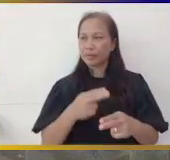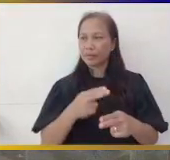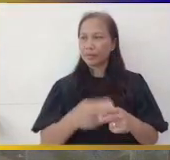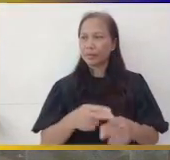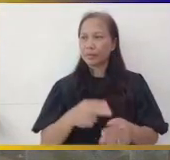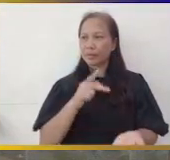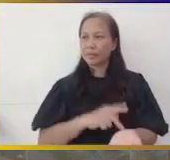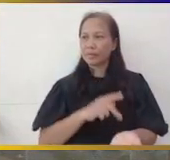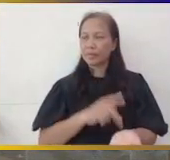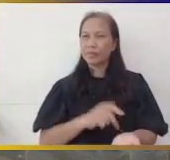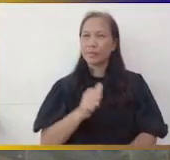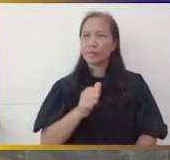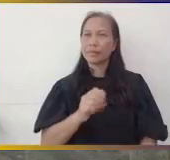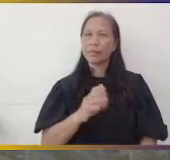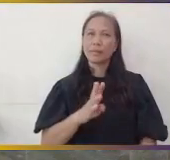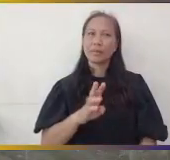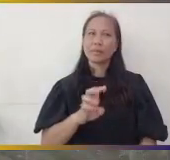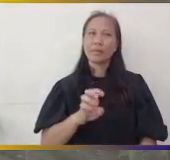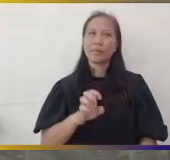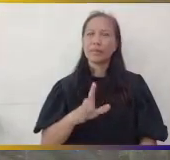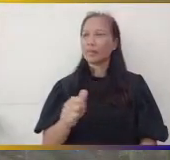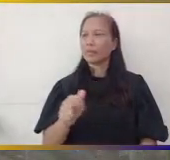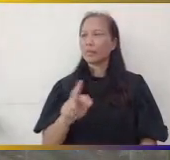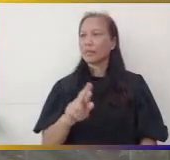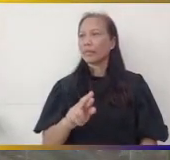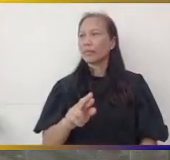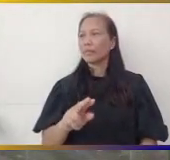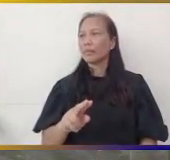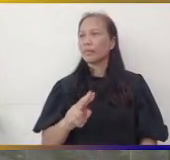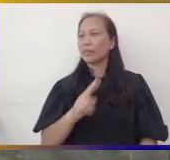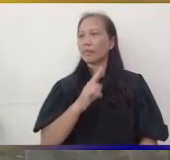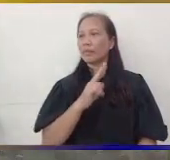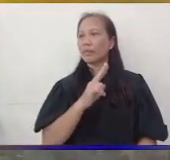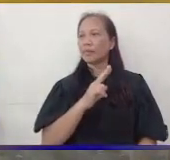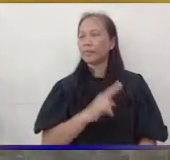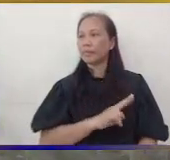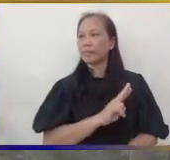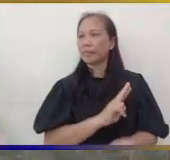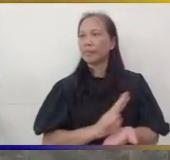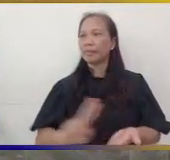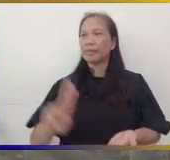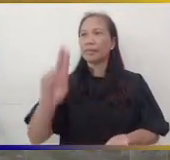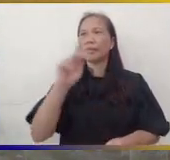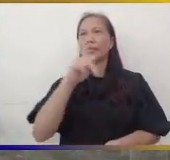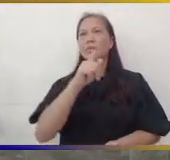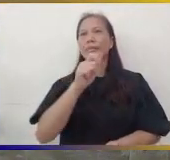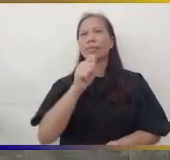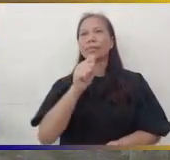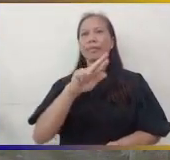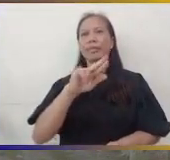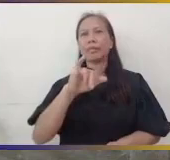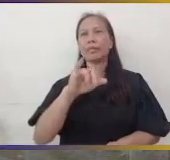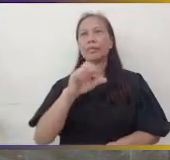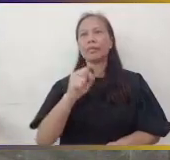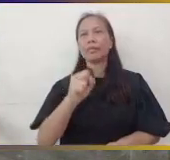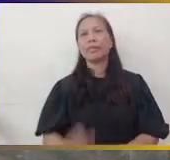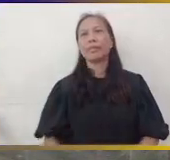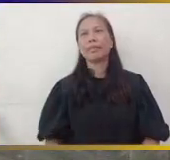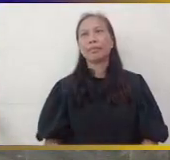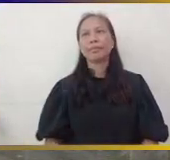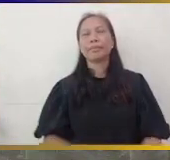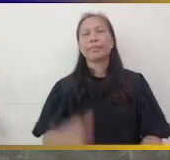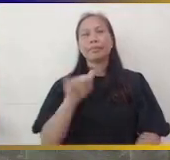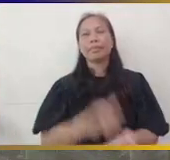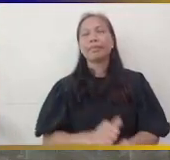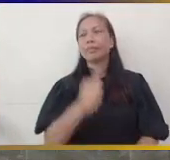abelard sa University of Paris okay and mga kapatid ito pong si Ah si Arnold of